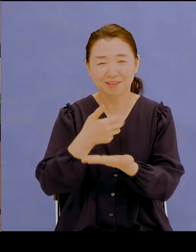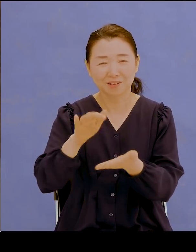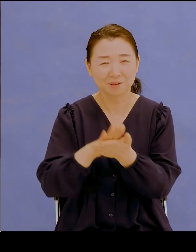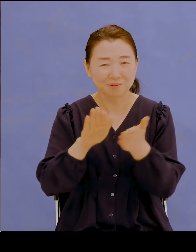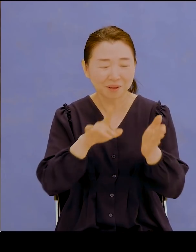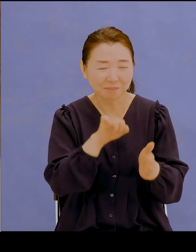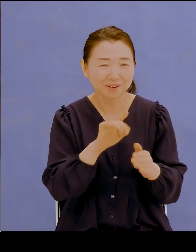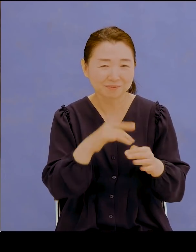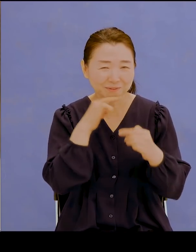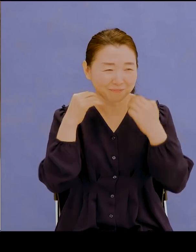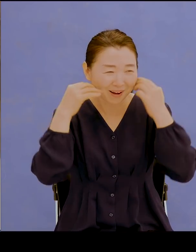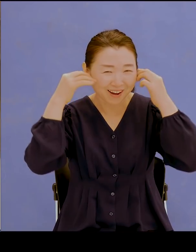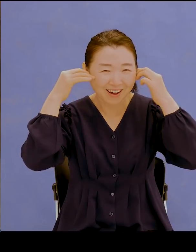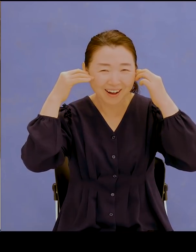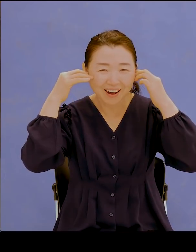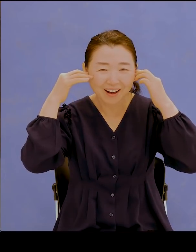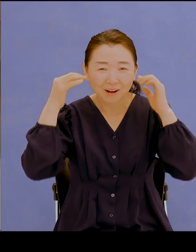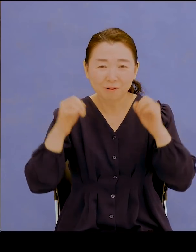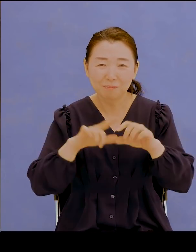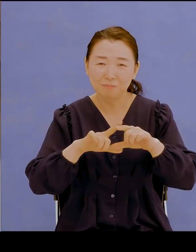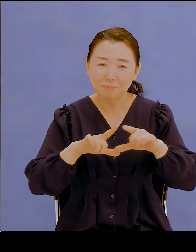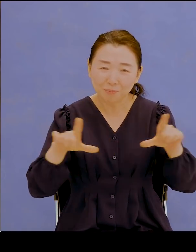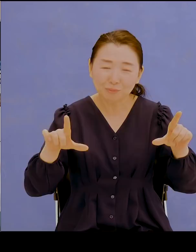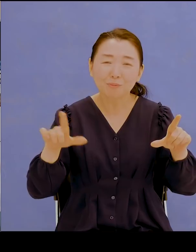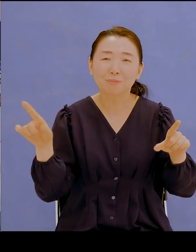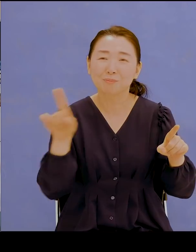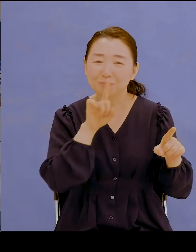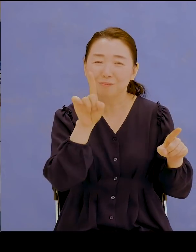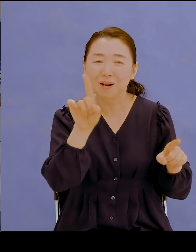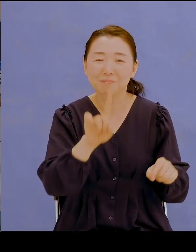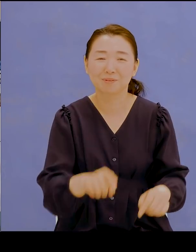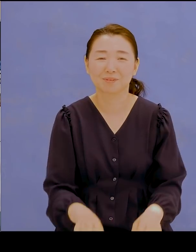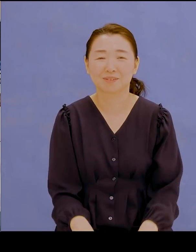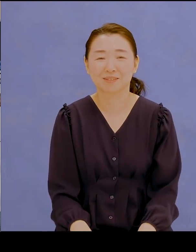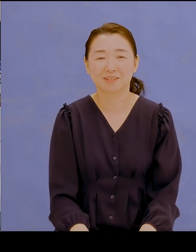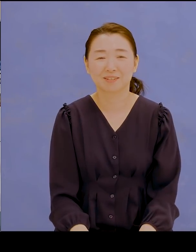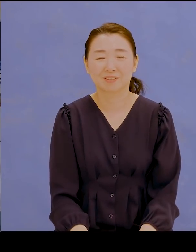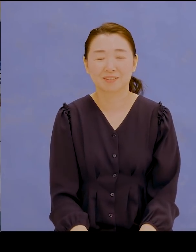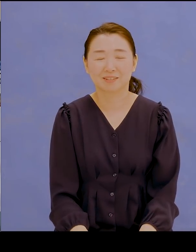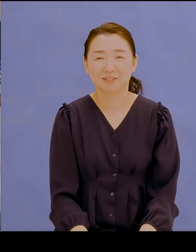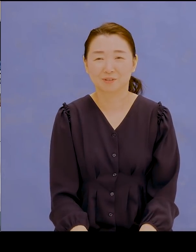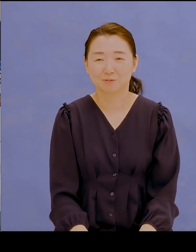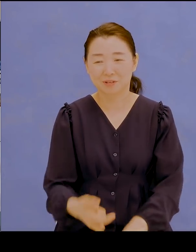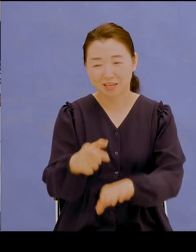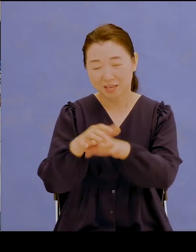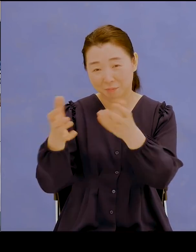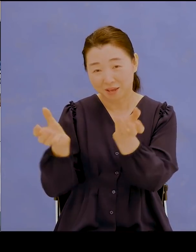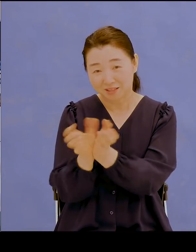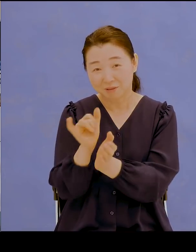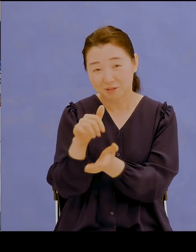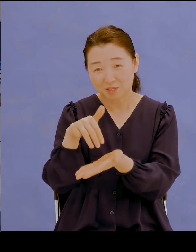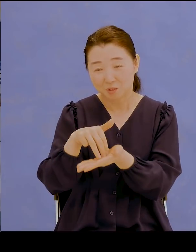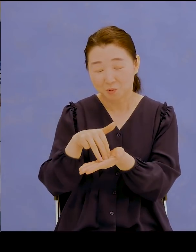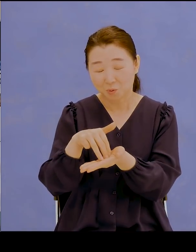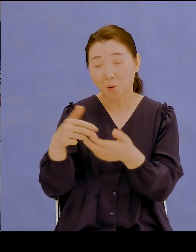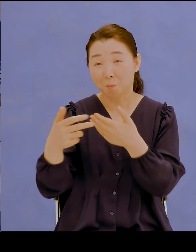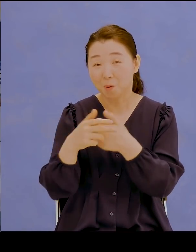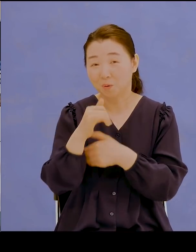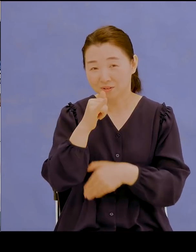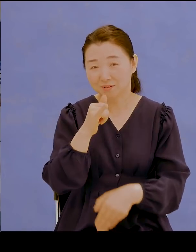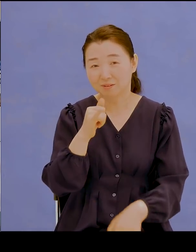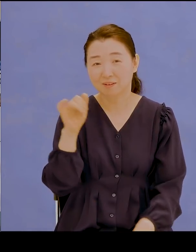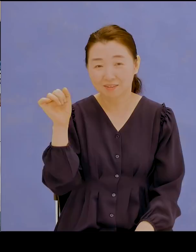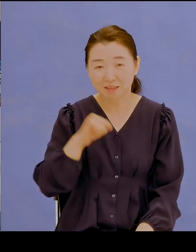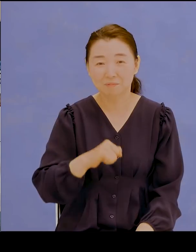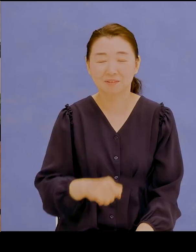시작이. 지금도 귀가 빨개졌어요. 그러니까 보통 막 저희가 뭔데, 연합, 저희 예배팀이 있는데, 거긴 또 세브란스 병원이니까, 네네. 이런